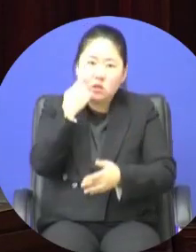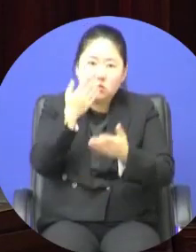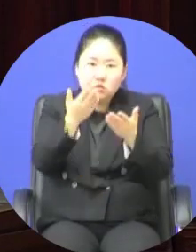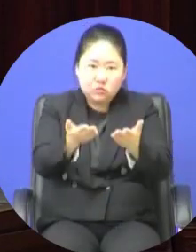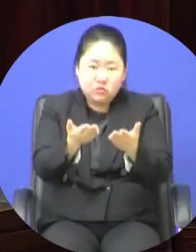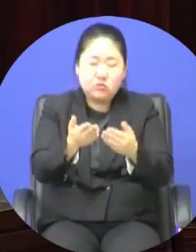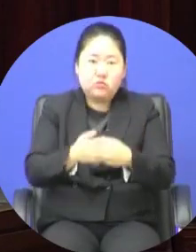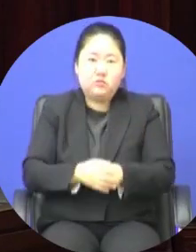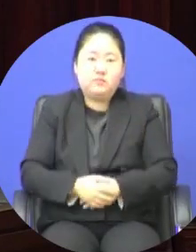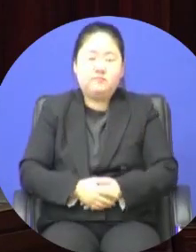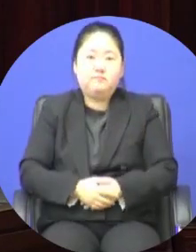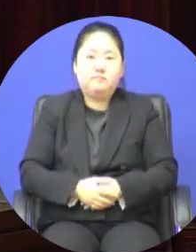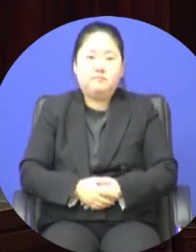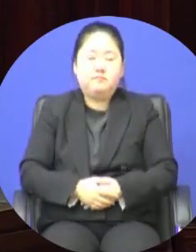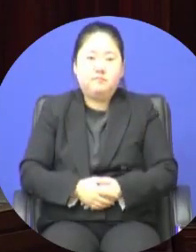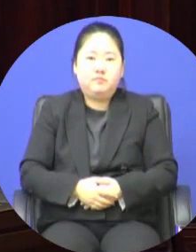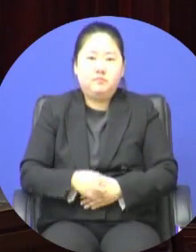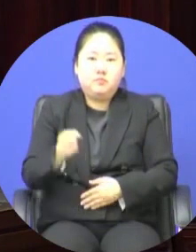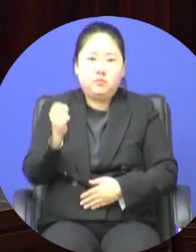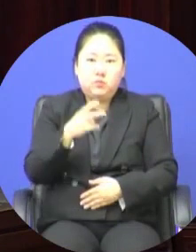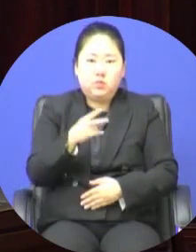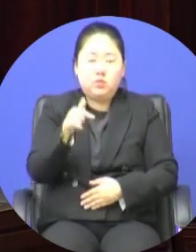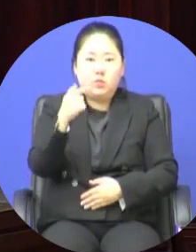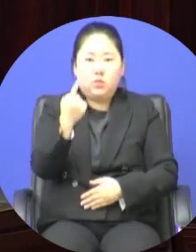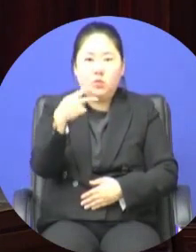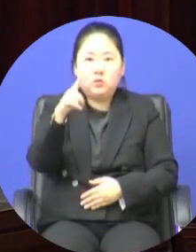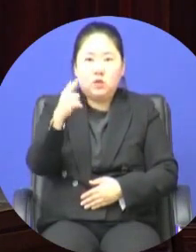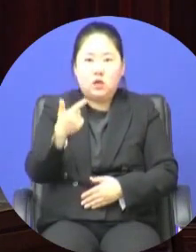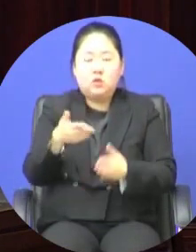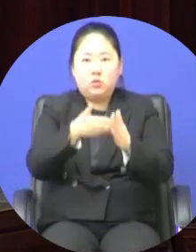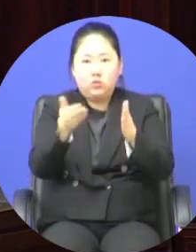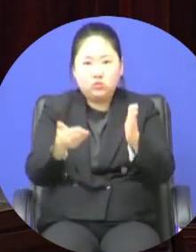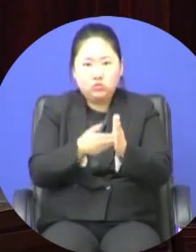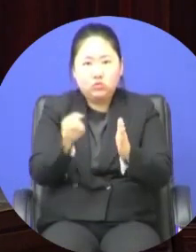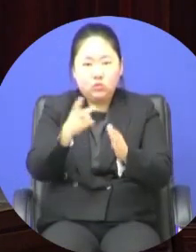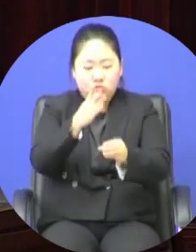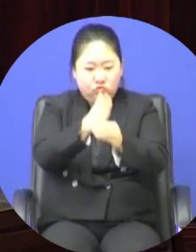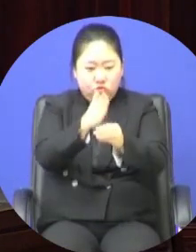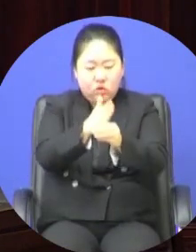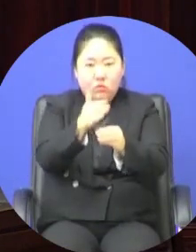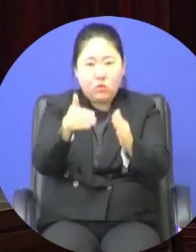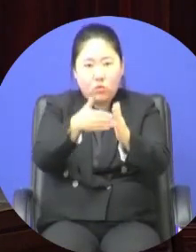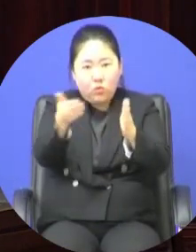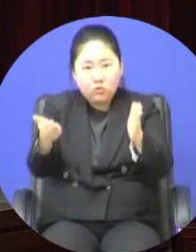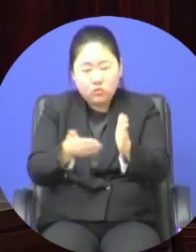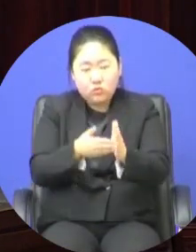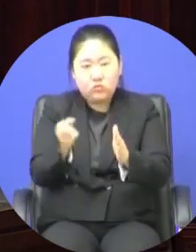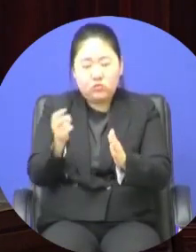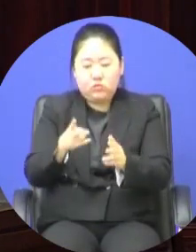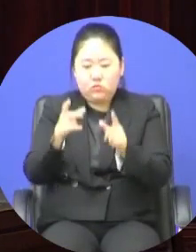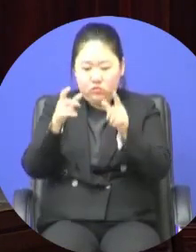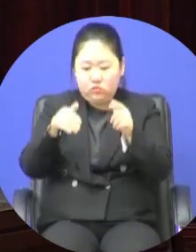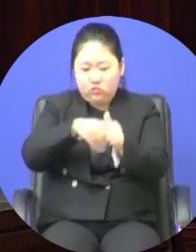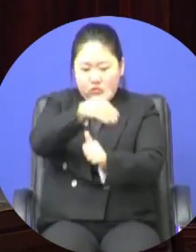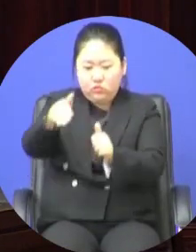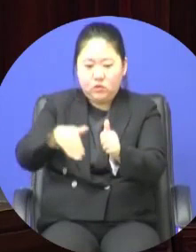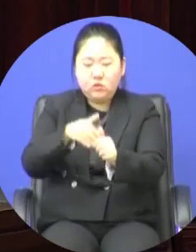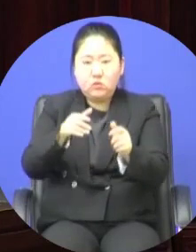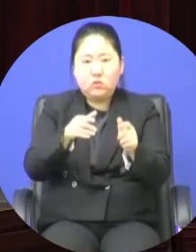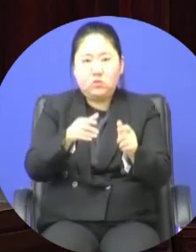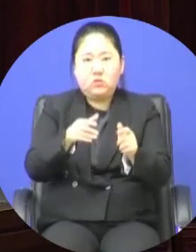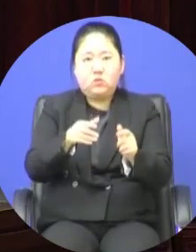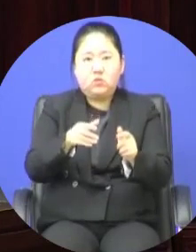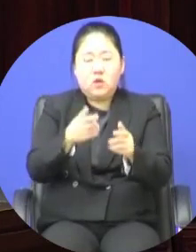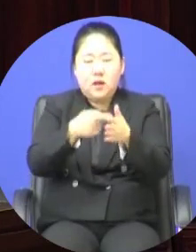지속 추진하겠습니다. 고사모수를 비롯한 거점모수 개발 사업과 주변 마을 공동체 사업을 연계 추진하여